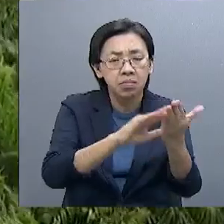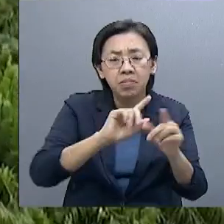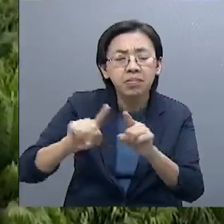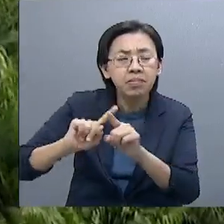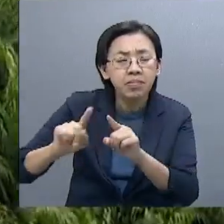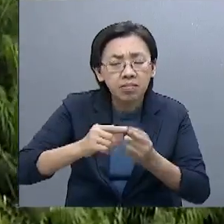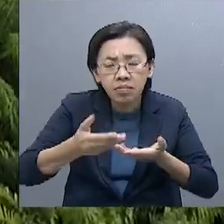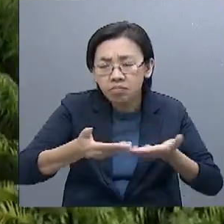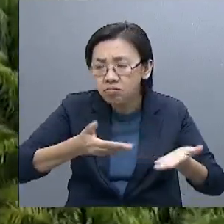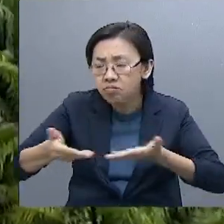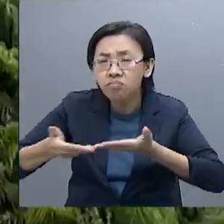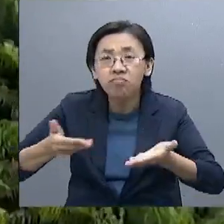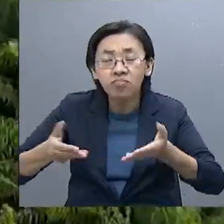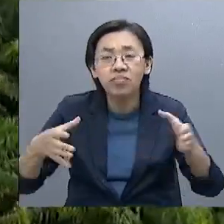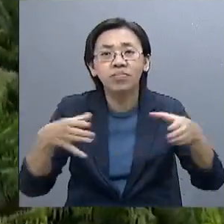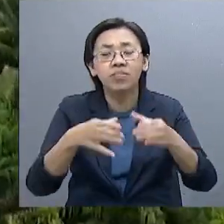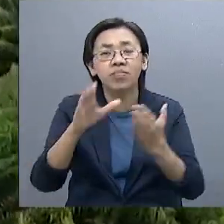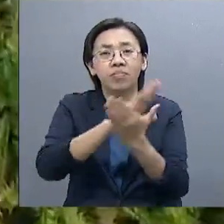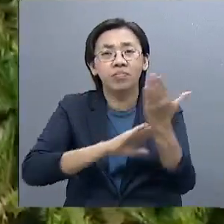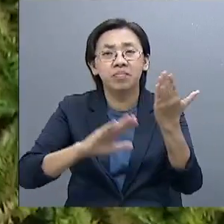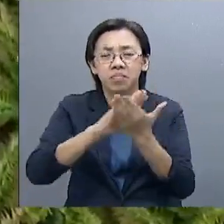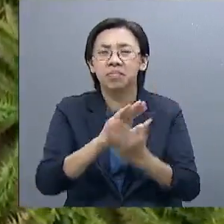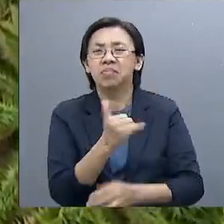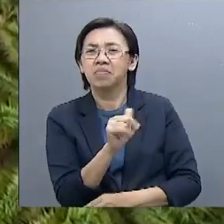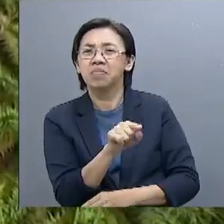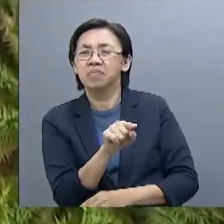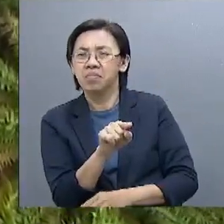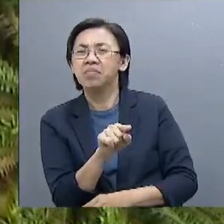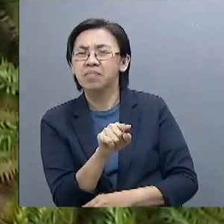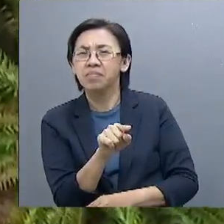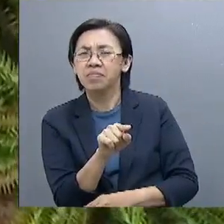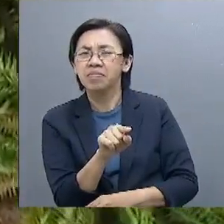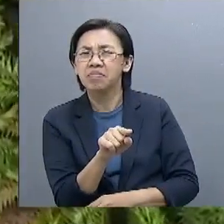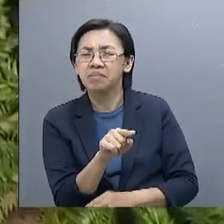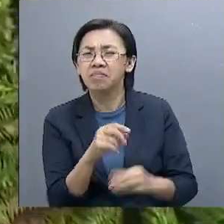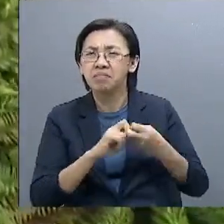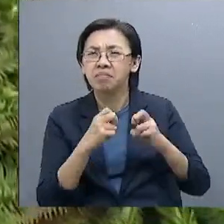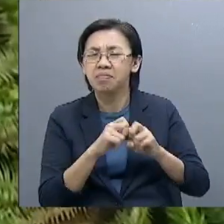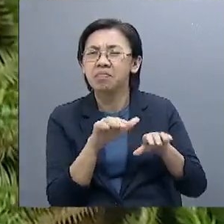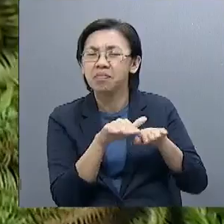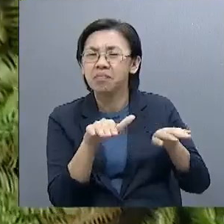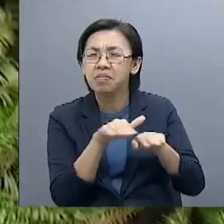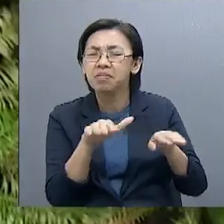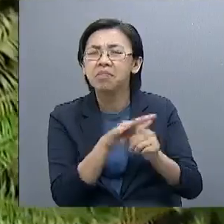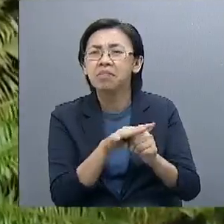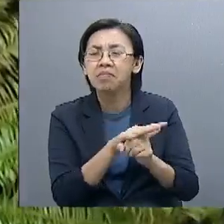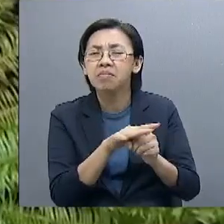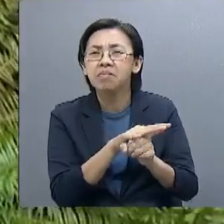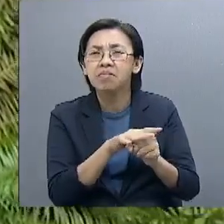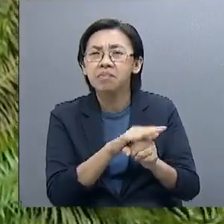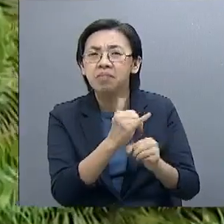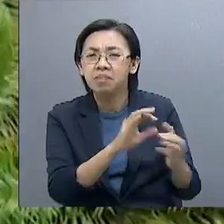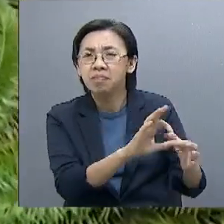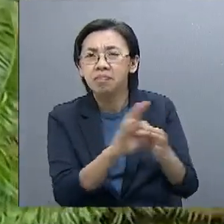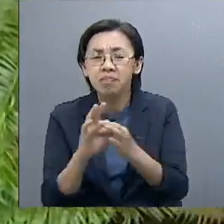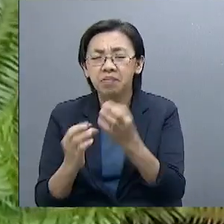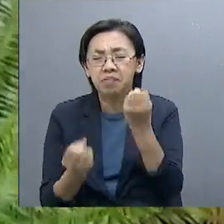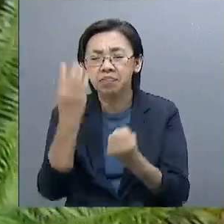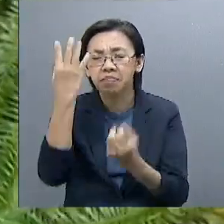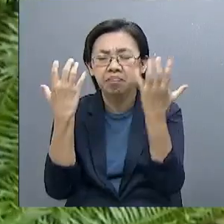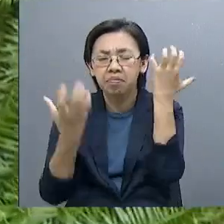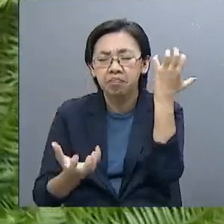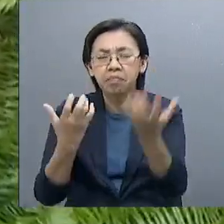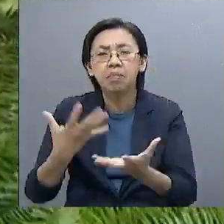าอยู่ในกลุ่มประเทศที่มีความเสี่ยงปานกลางในการผลิตสินค้าที่อาจจะเชื่อมโยงกับการทำลายป่าแ